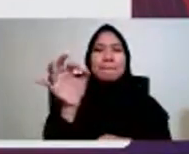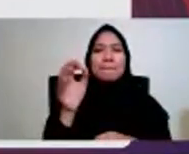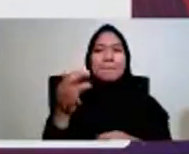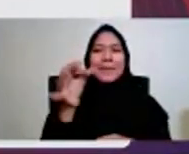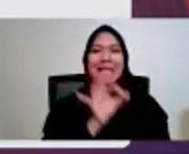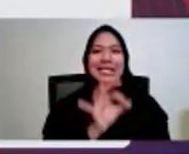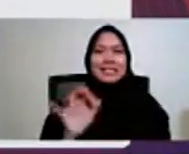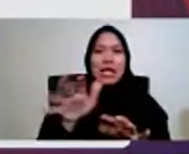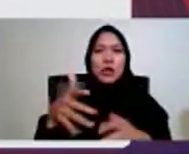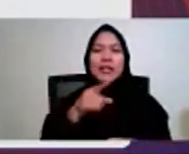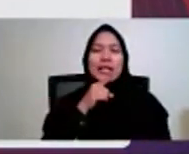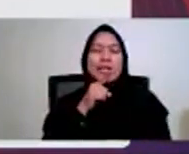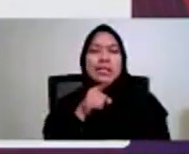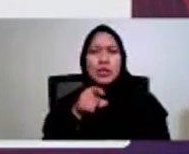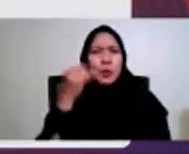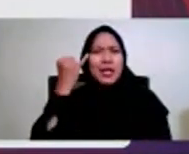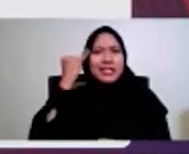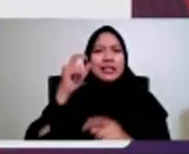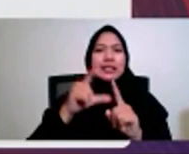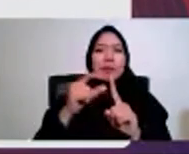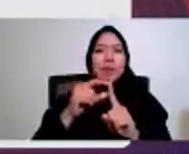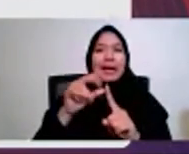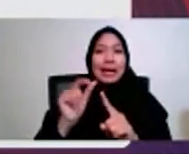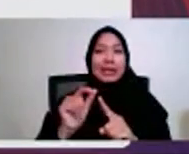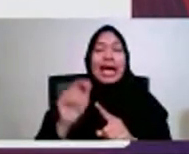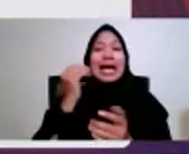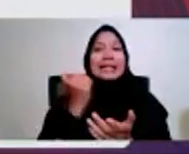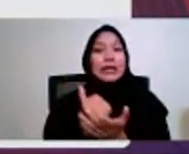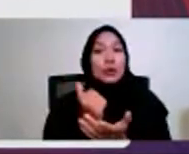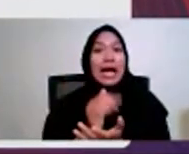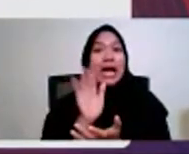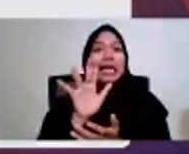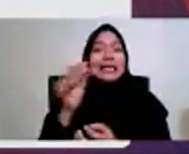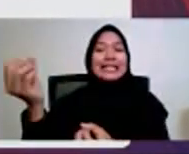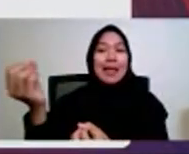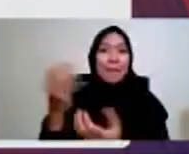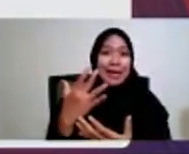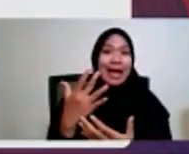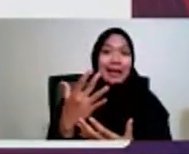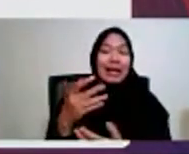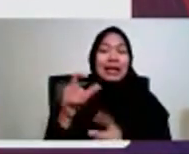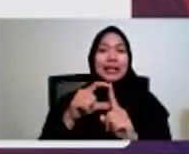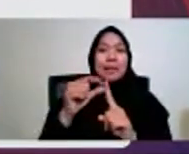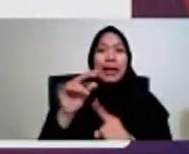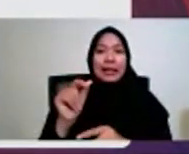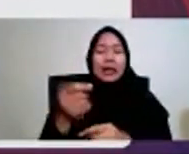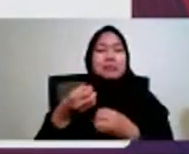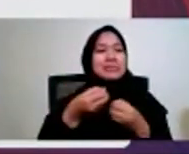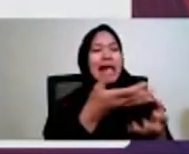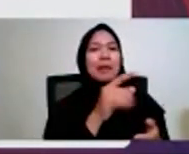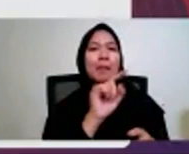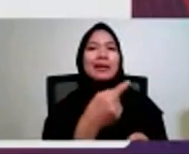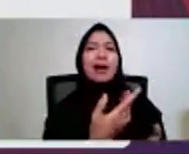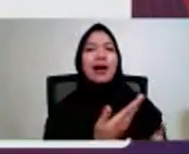DPR yang untuk saja nanti akan bisa maikan oleh DPR kepada pemerintah di pemerintah nanti saja akan